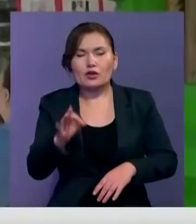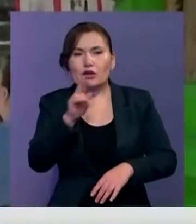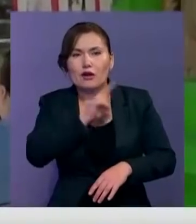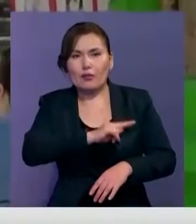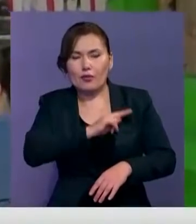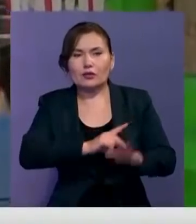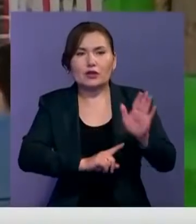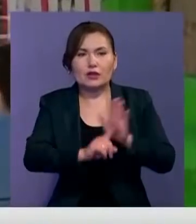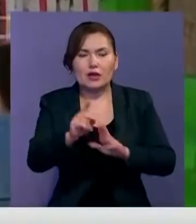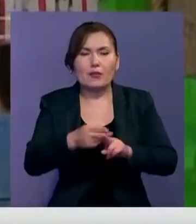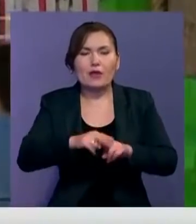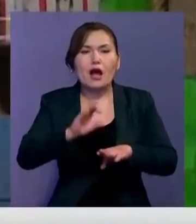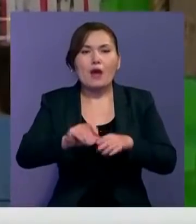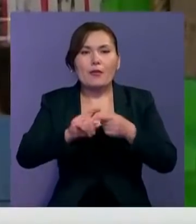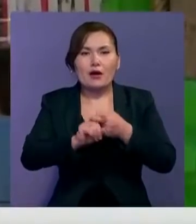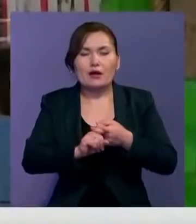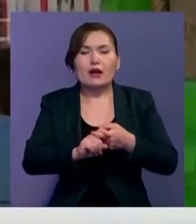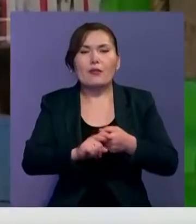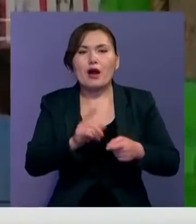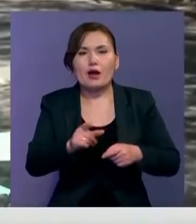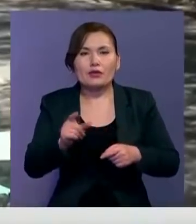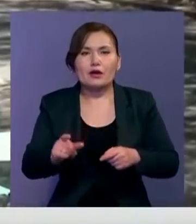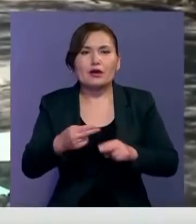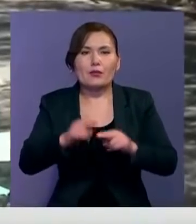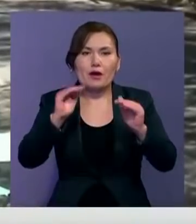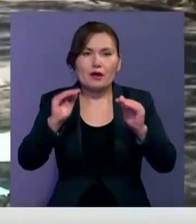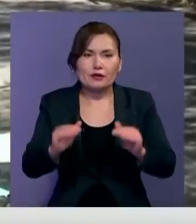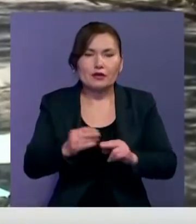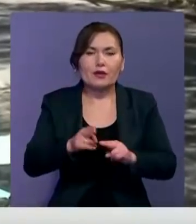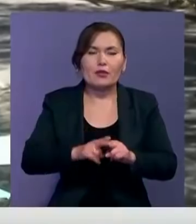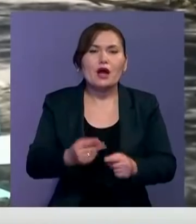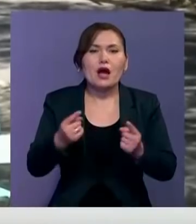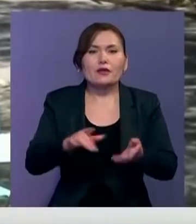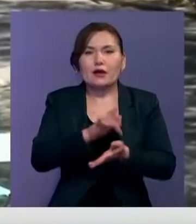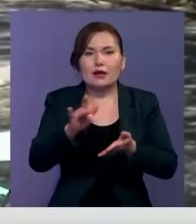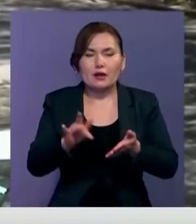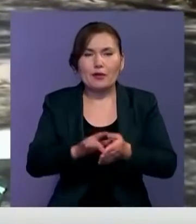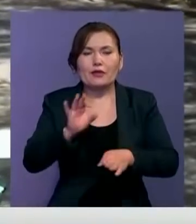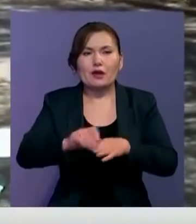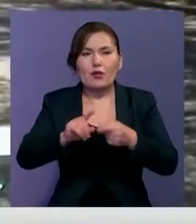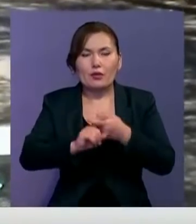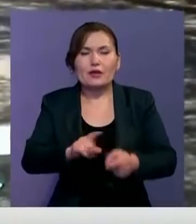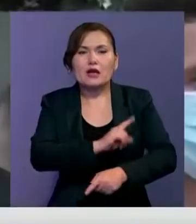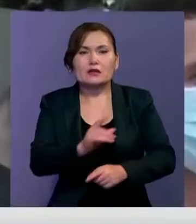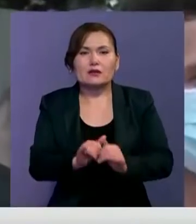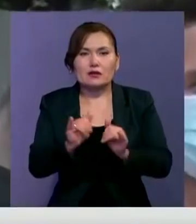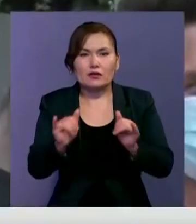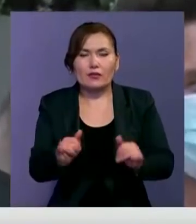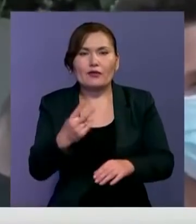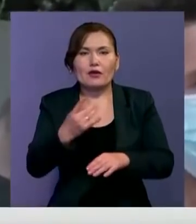істейді. Бұған дейін вирус жұқтырғандар саны төмен болған Аризона, Массачусетс және Колорадо штаттарында індеттің таралуы күшейіп